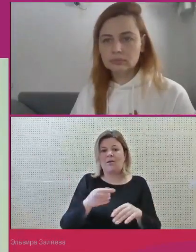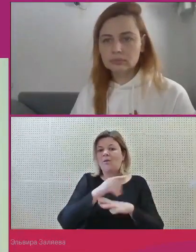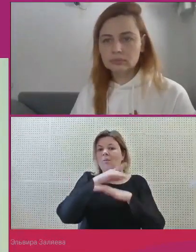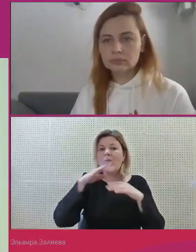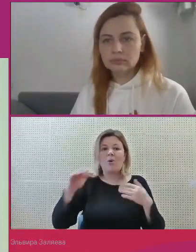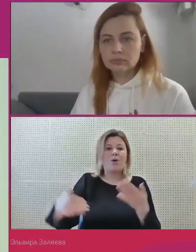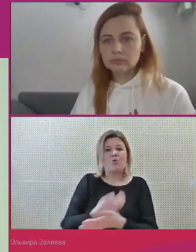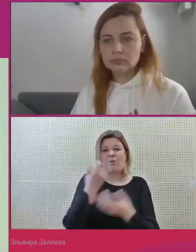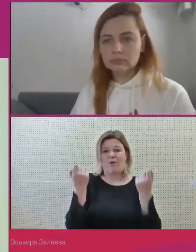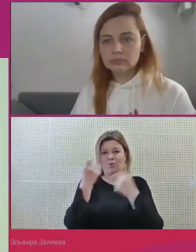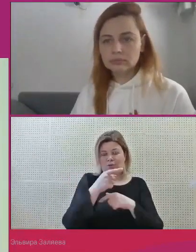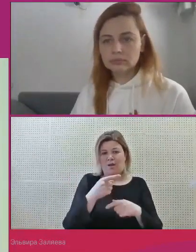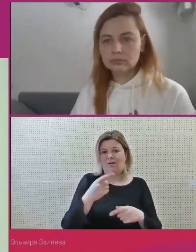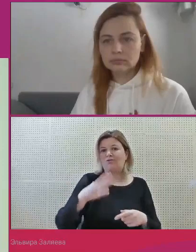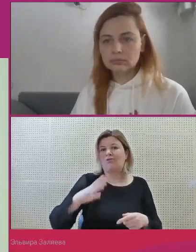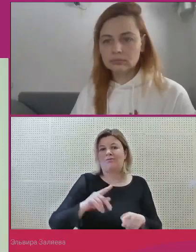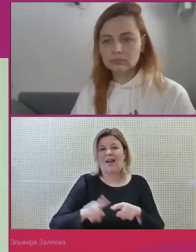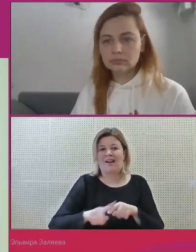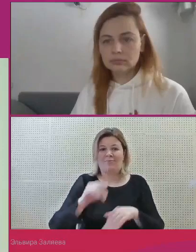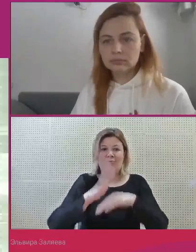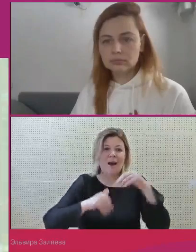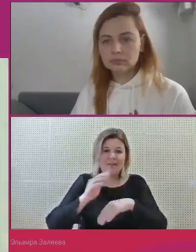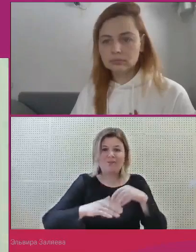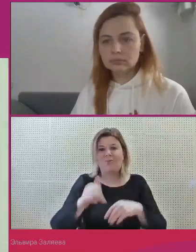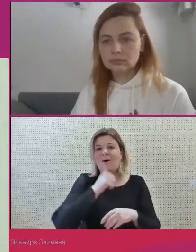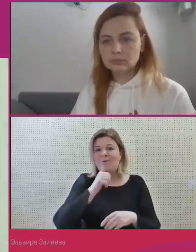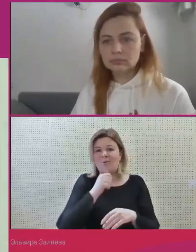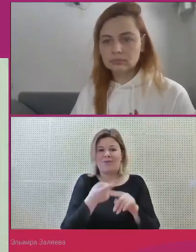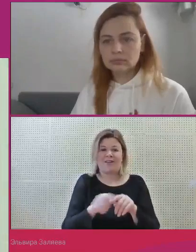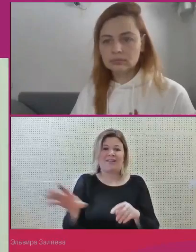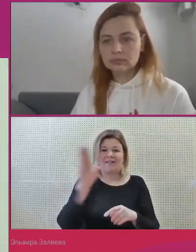и попробовать это все в связке. А